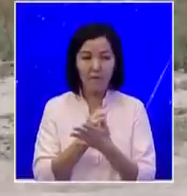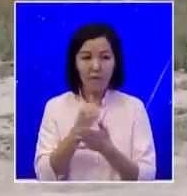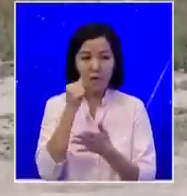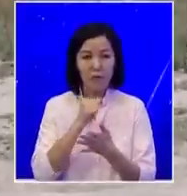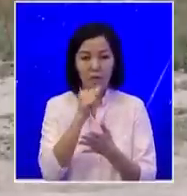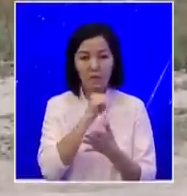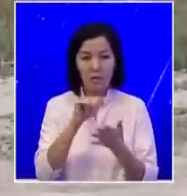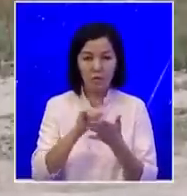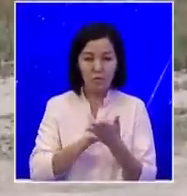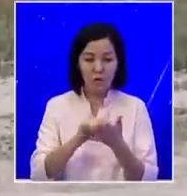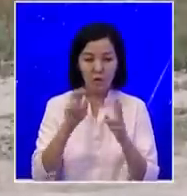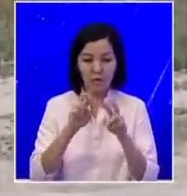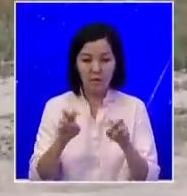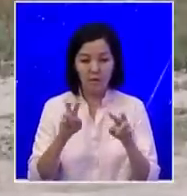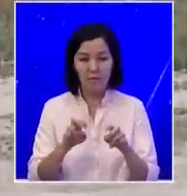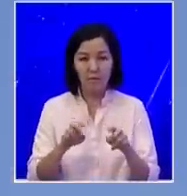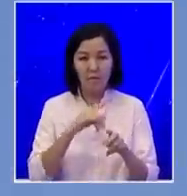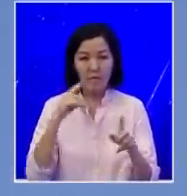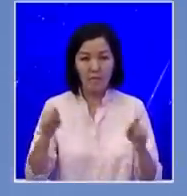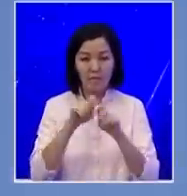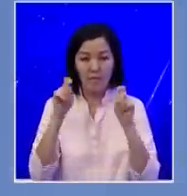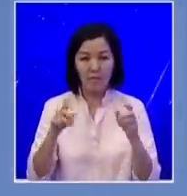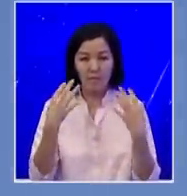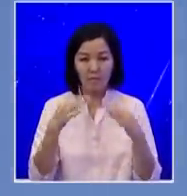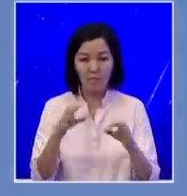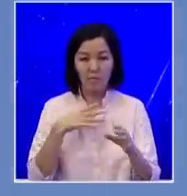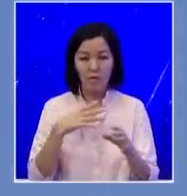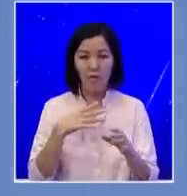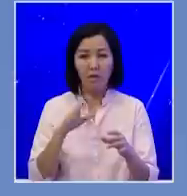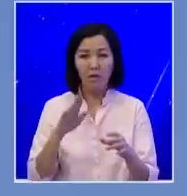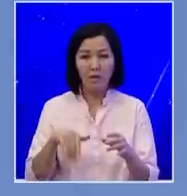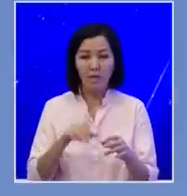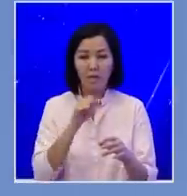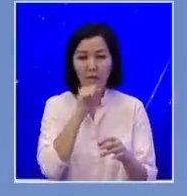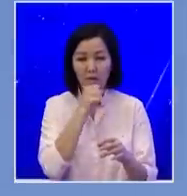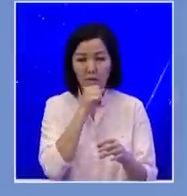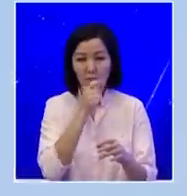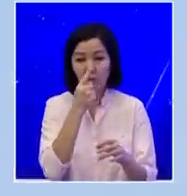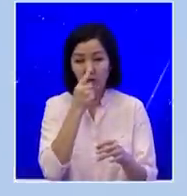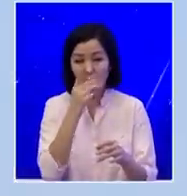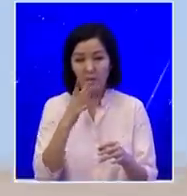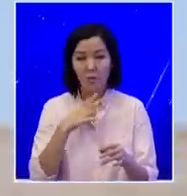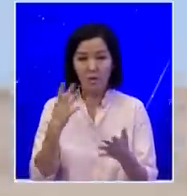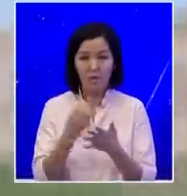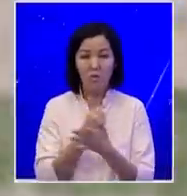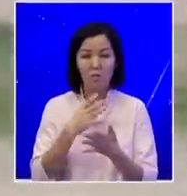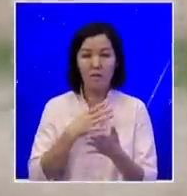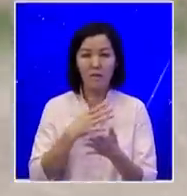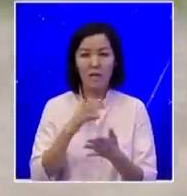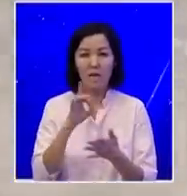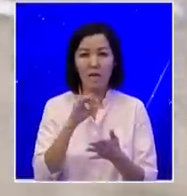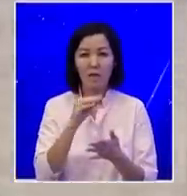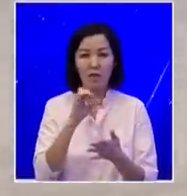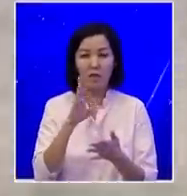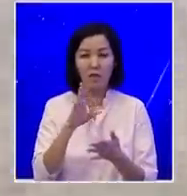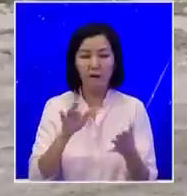архивтерін кейіннен Россия ашылған ғой. Ал енді Мәді атамыз туралы таяуда ғана тауып алды. Ржев